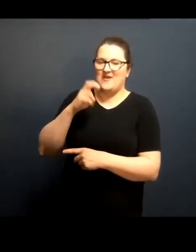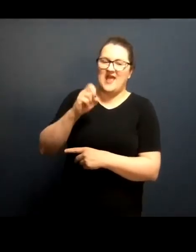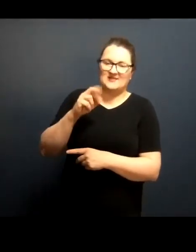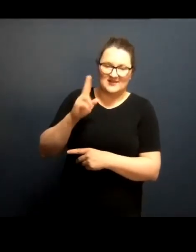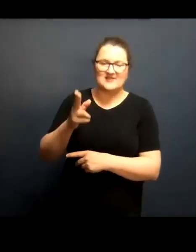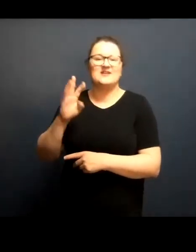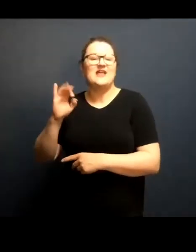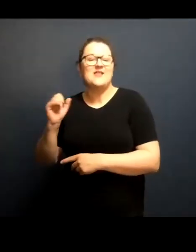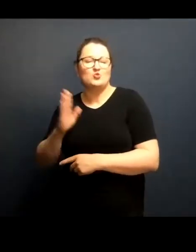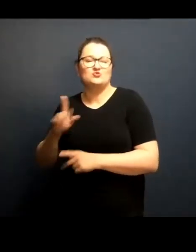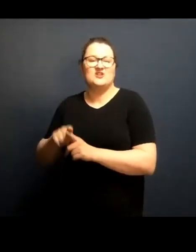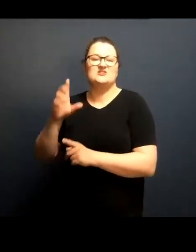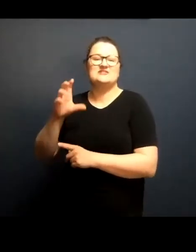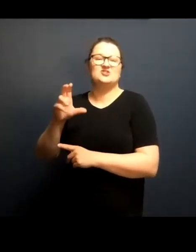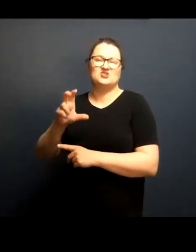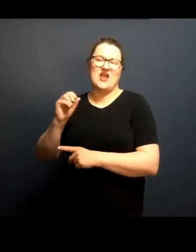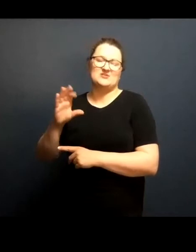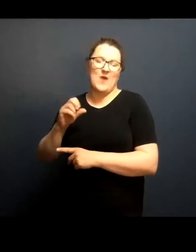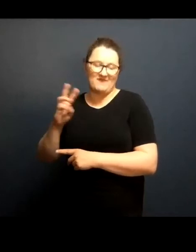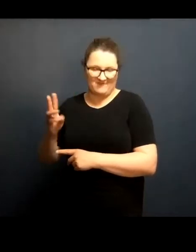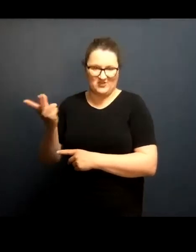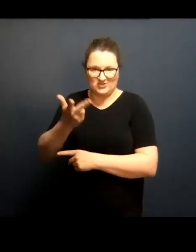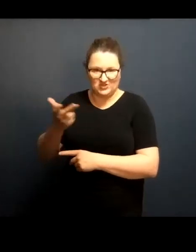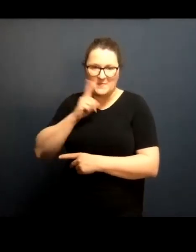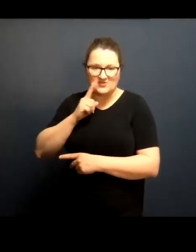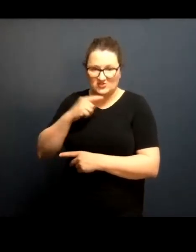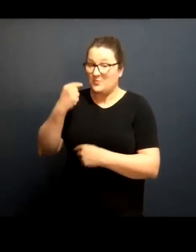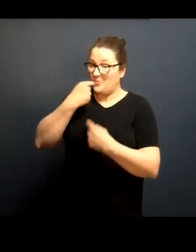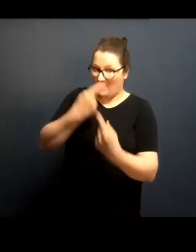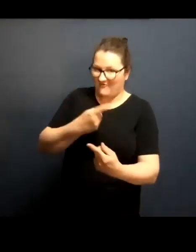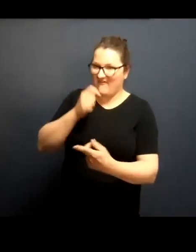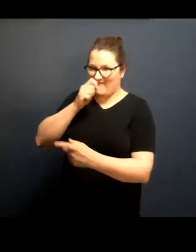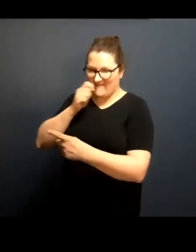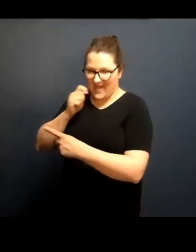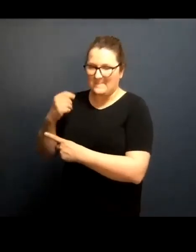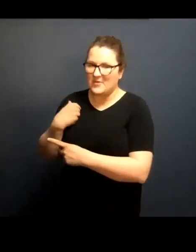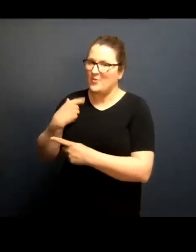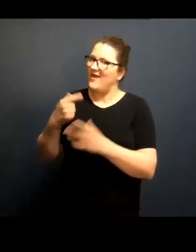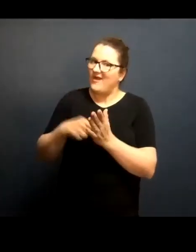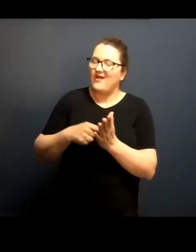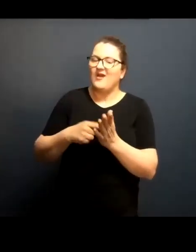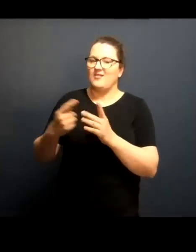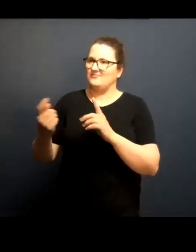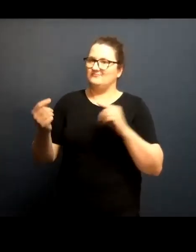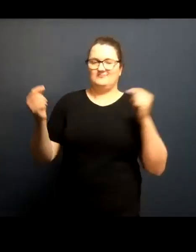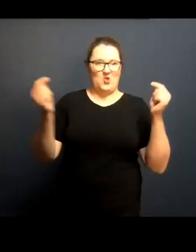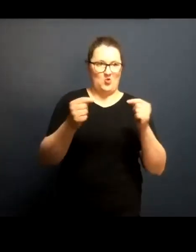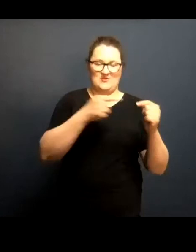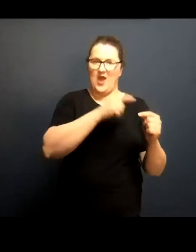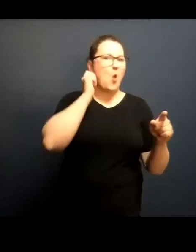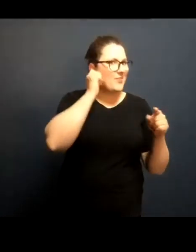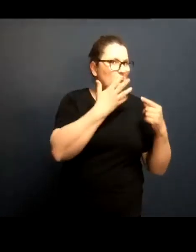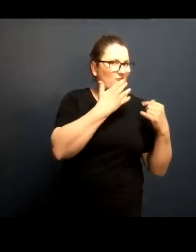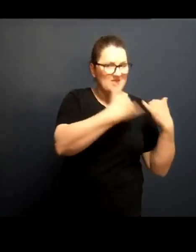I te ich wypowiedzi, zauważcie Państwo, znowu są w kontrze do wypowiedzi kobiet, czyli